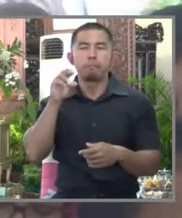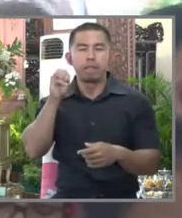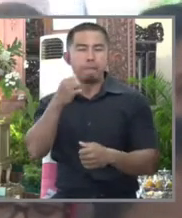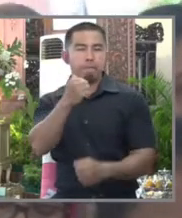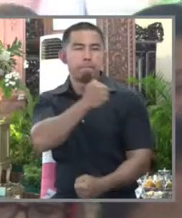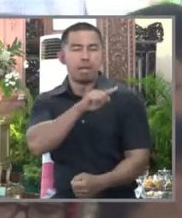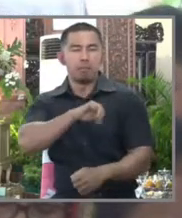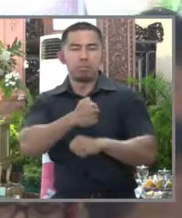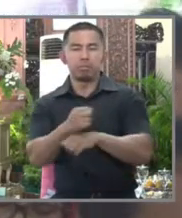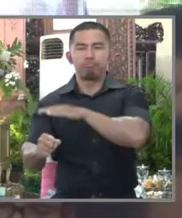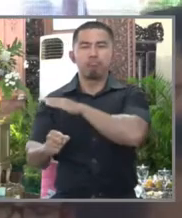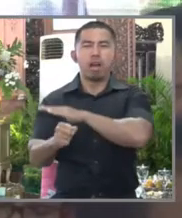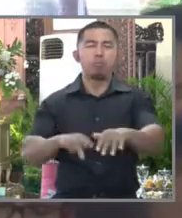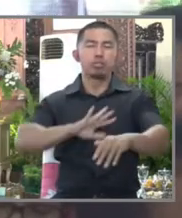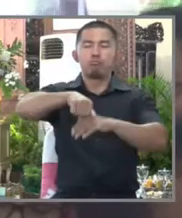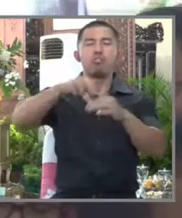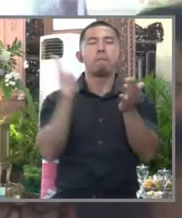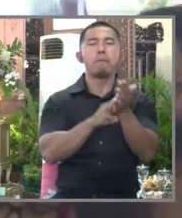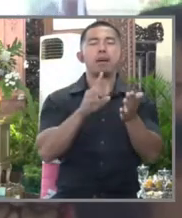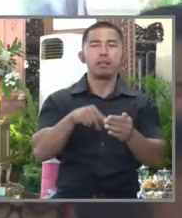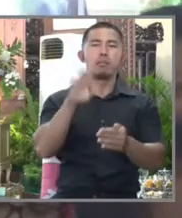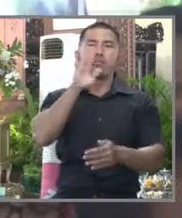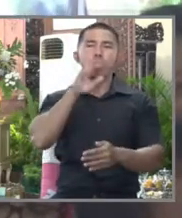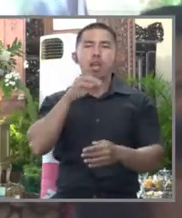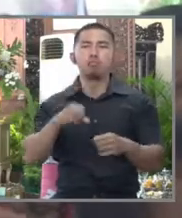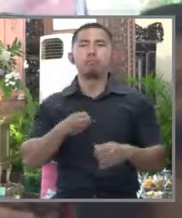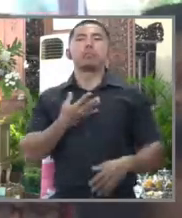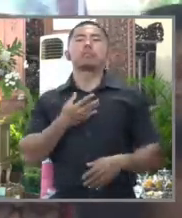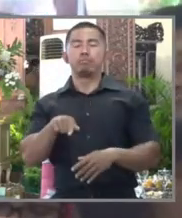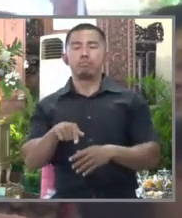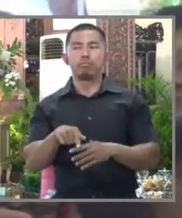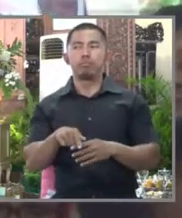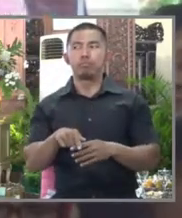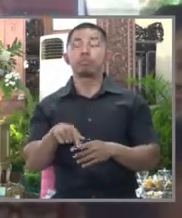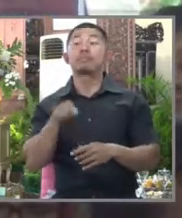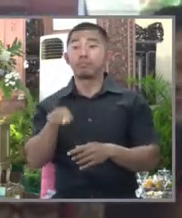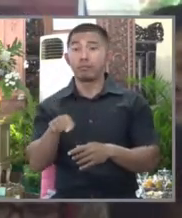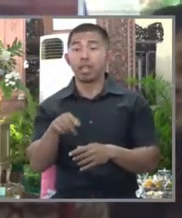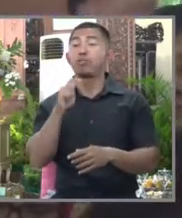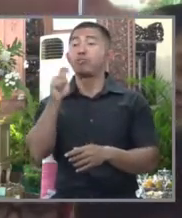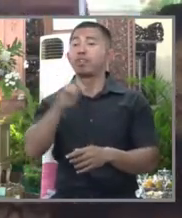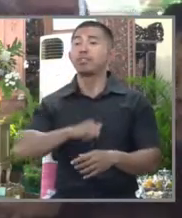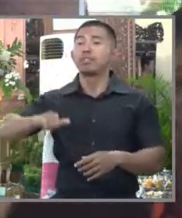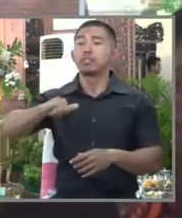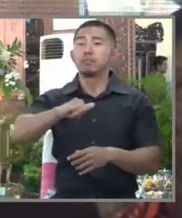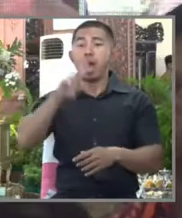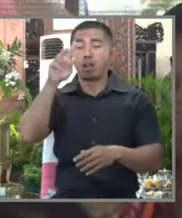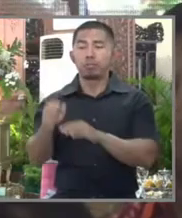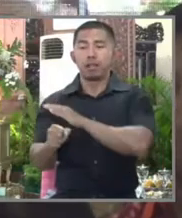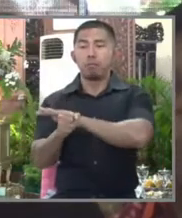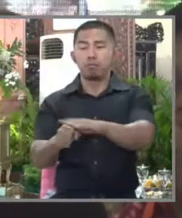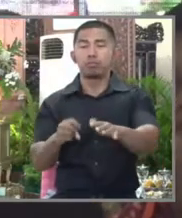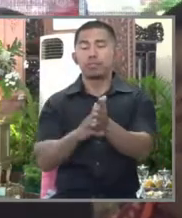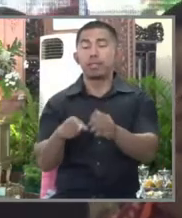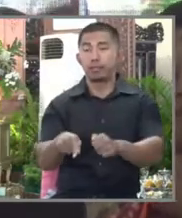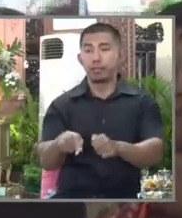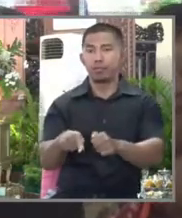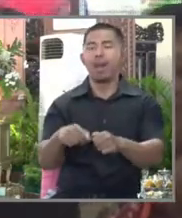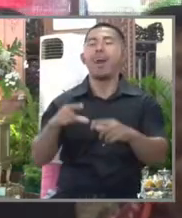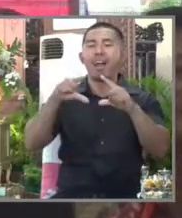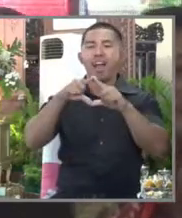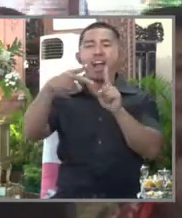mampu menyelesaikan persoalannya. Bukan pengecut dan tidak pernah takut. Nah, tugas kita adalah memikirkan soal itu. Maka